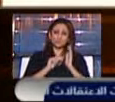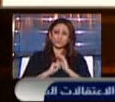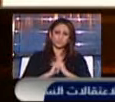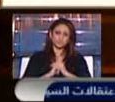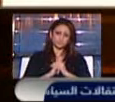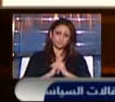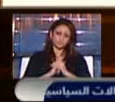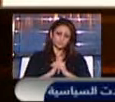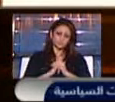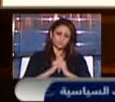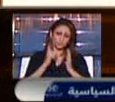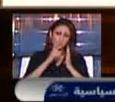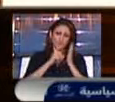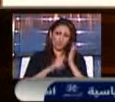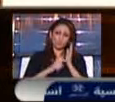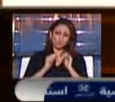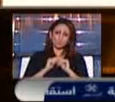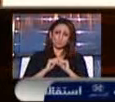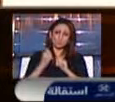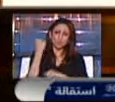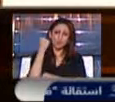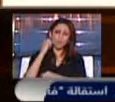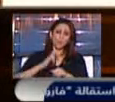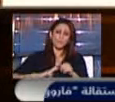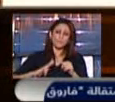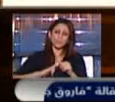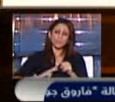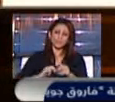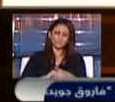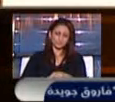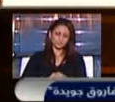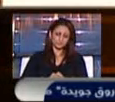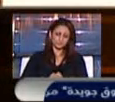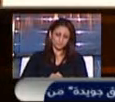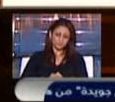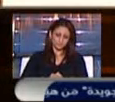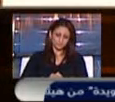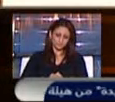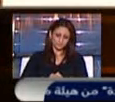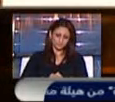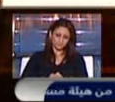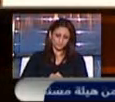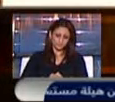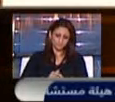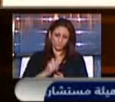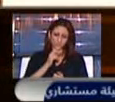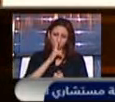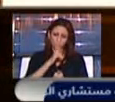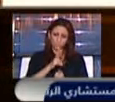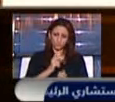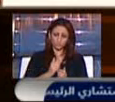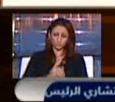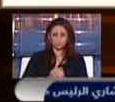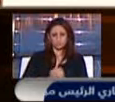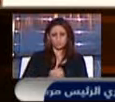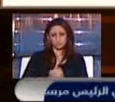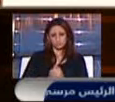والشرعيه الدستوريه التي تريدها القوى المدنيه. دكتور ابو الغار. مظبوط. نعم. شوف حضرتك، اولا